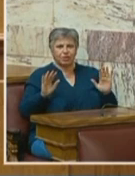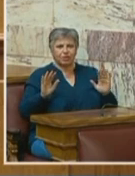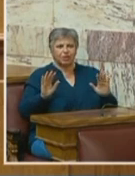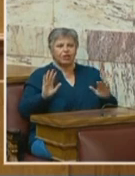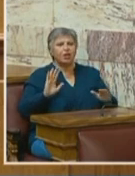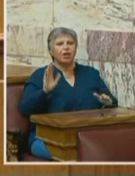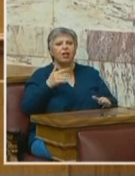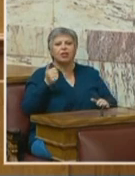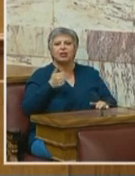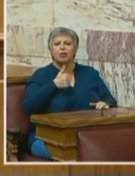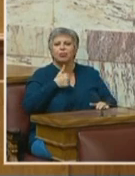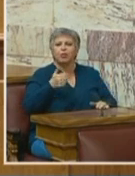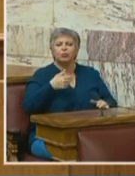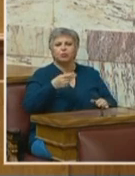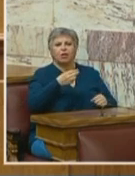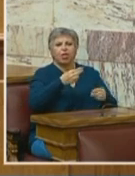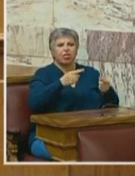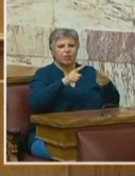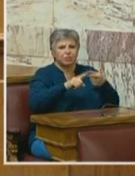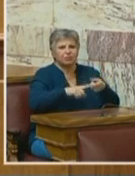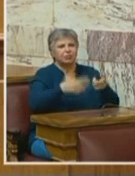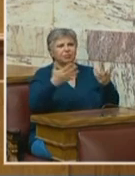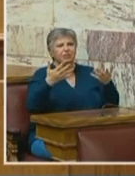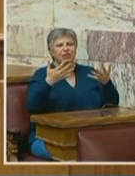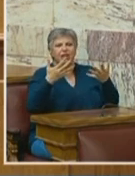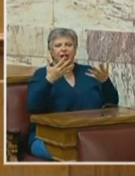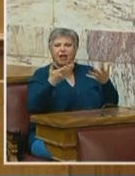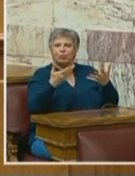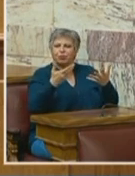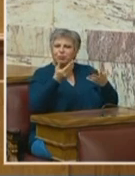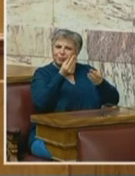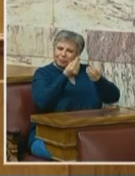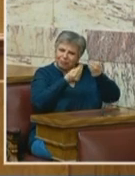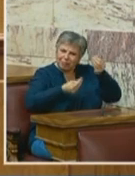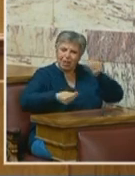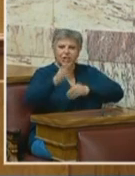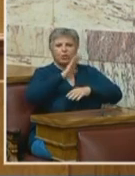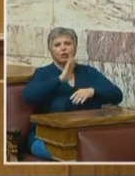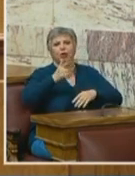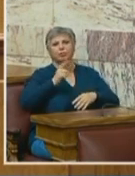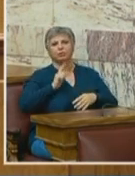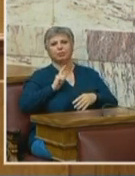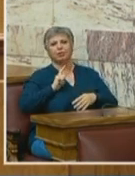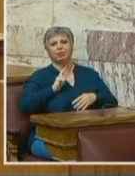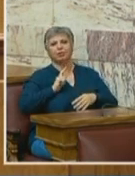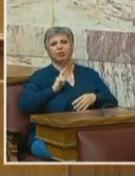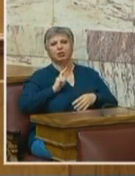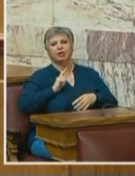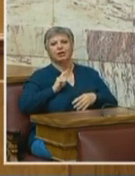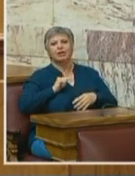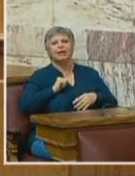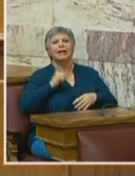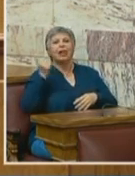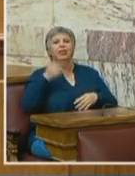στη δουλειά και το αποτέλεσμα. Είστε κάτι πολύ χειρότερο. Σαν το οξύ διαβρώνετε